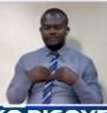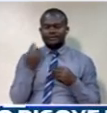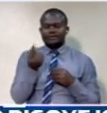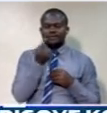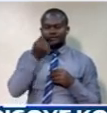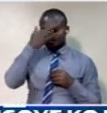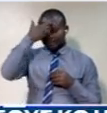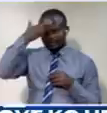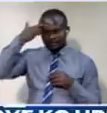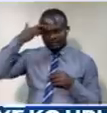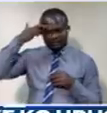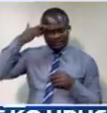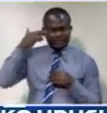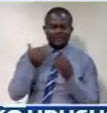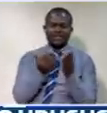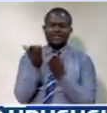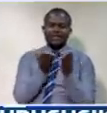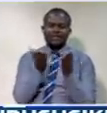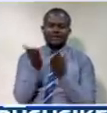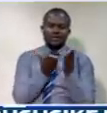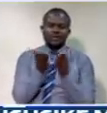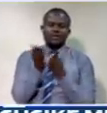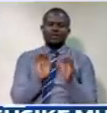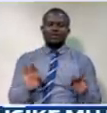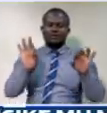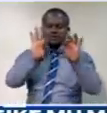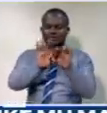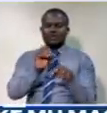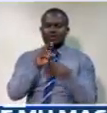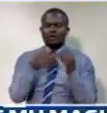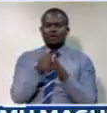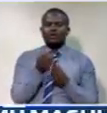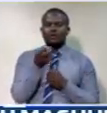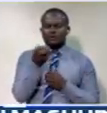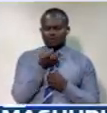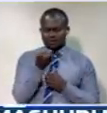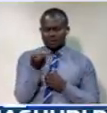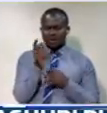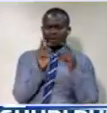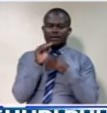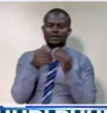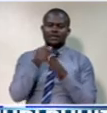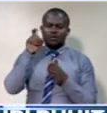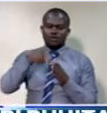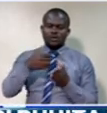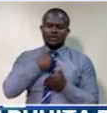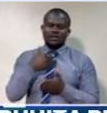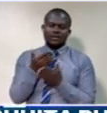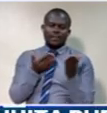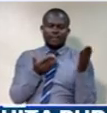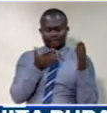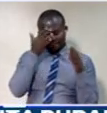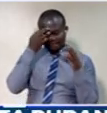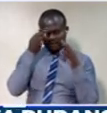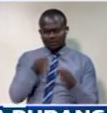ku mpamvu za serivisi z'ingenzi cyangwa ubukerarugendo. Ba mukerarugendo bagomba kuba bafite